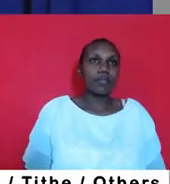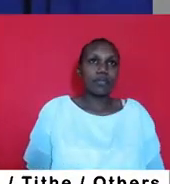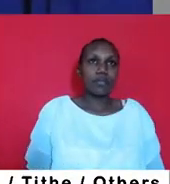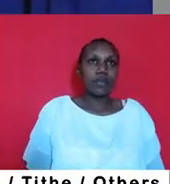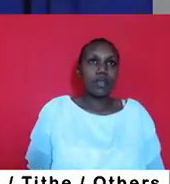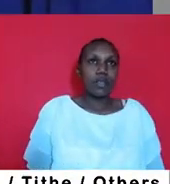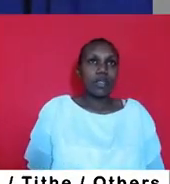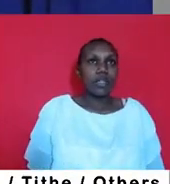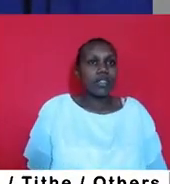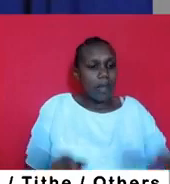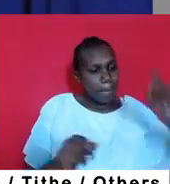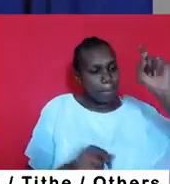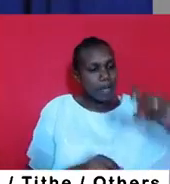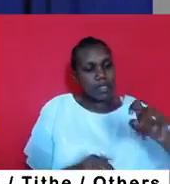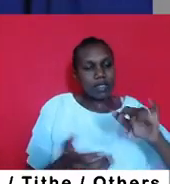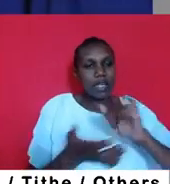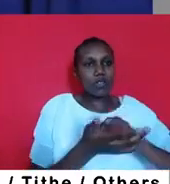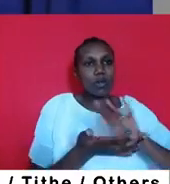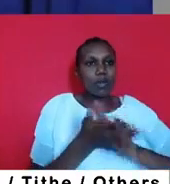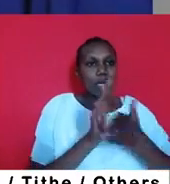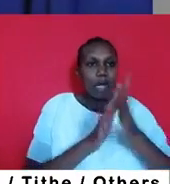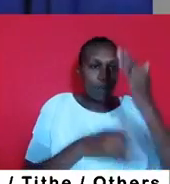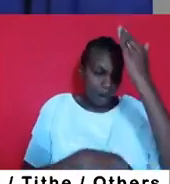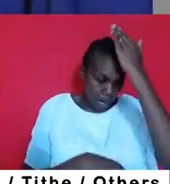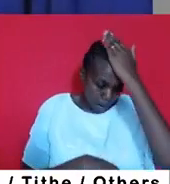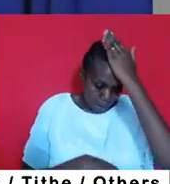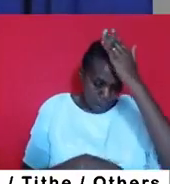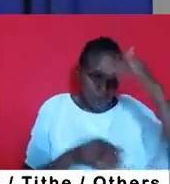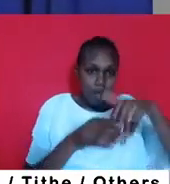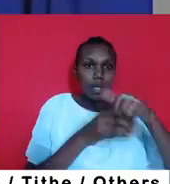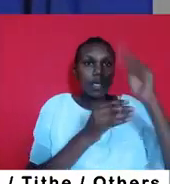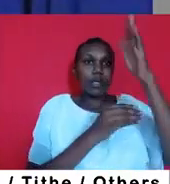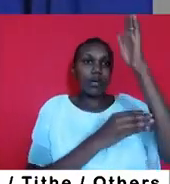Ni lazima tuwe watu wanyenyekevu mbele za Mungu.